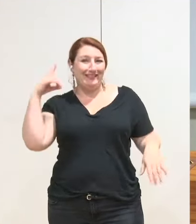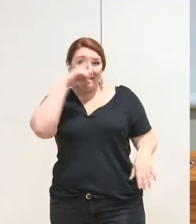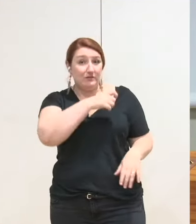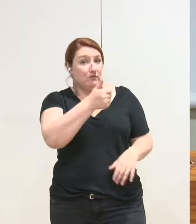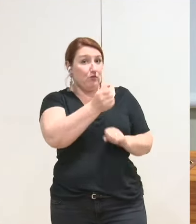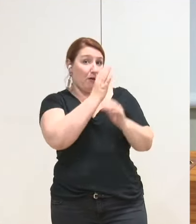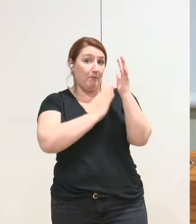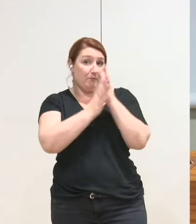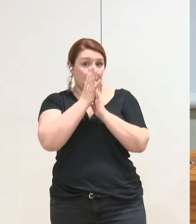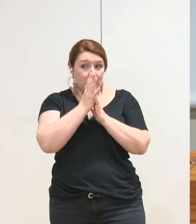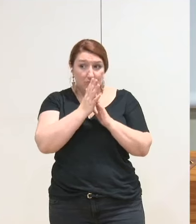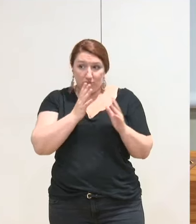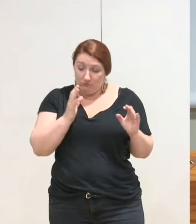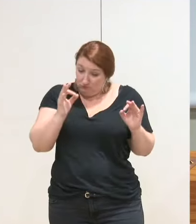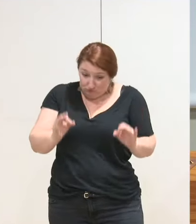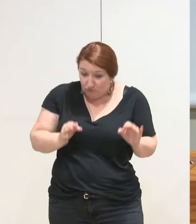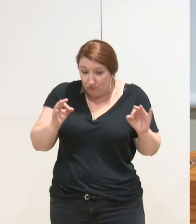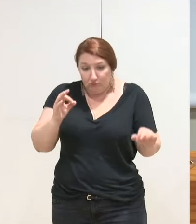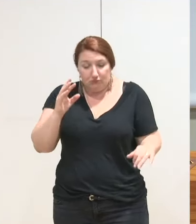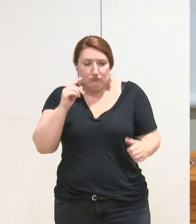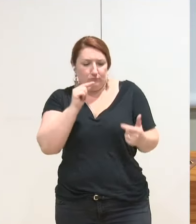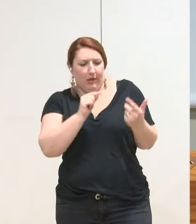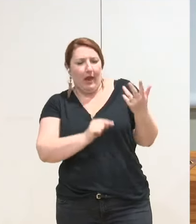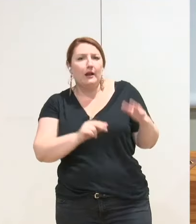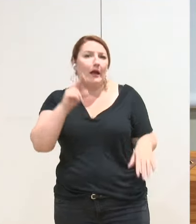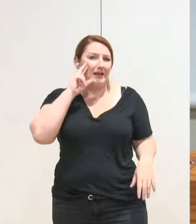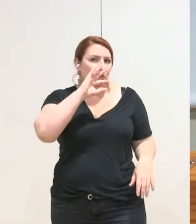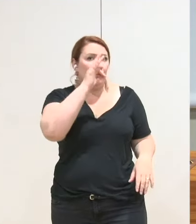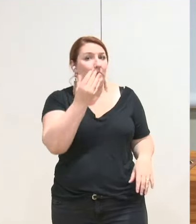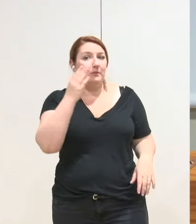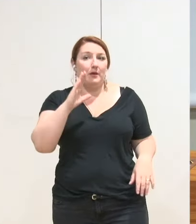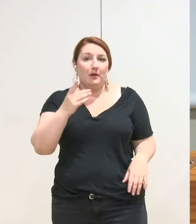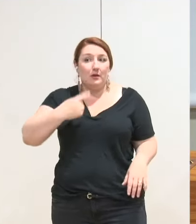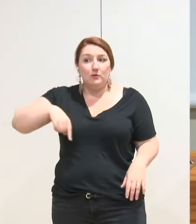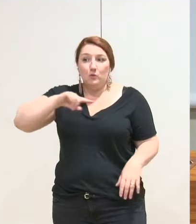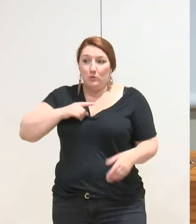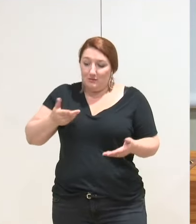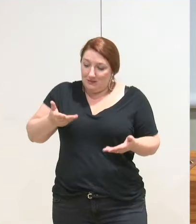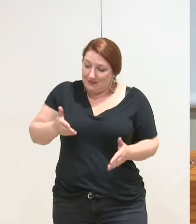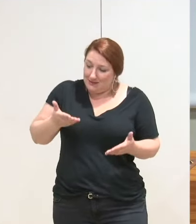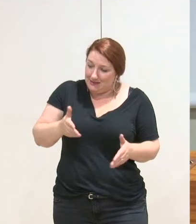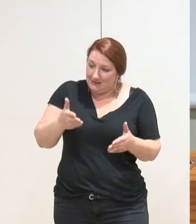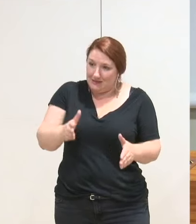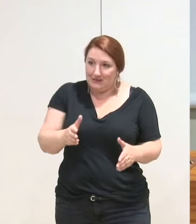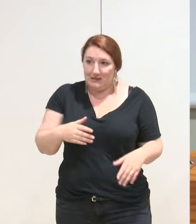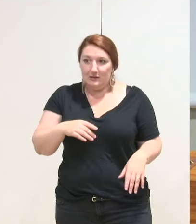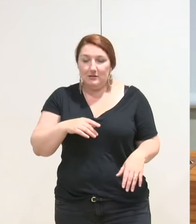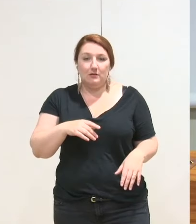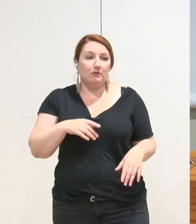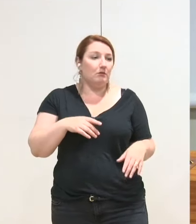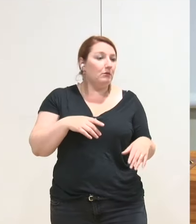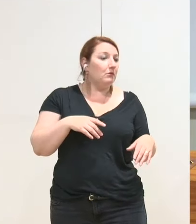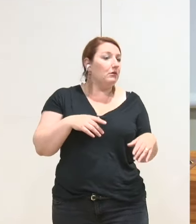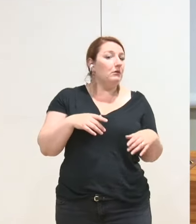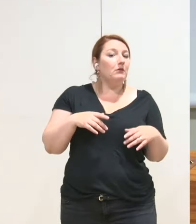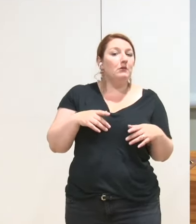non sans pertinence ne nous a pas amené à prendre tant et tant de décisions prises ici et là dans un certain nombre